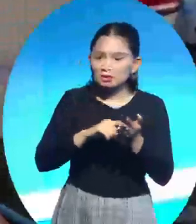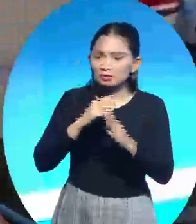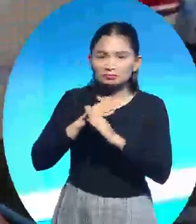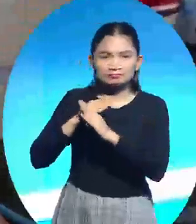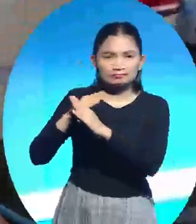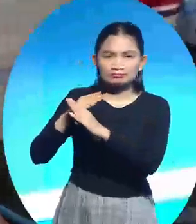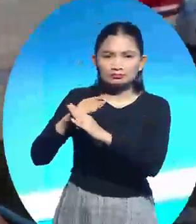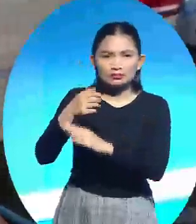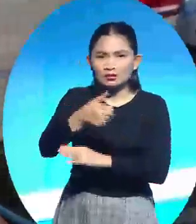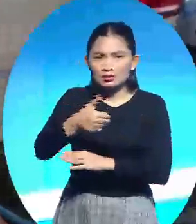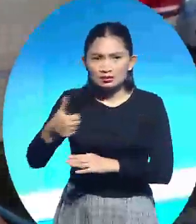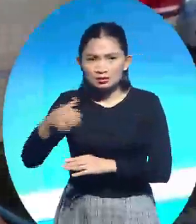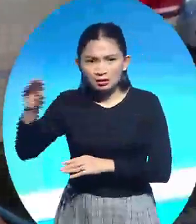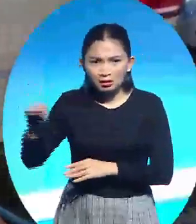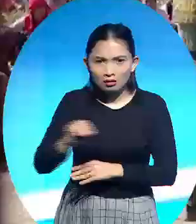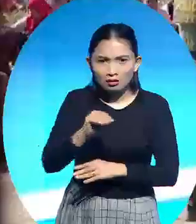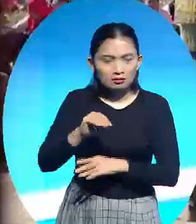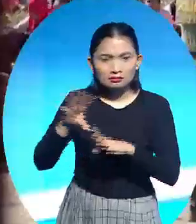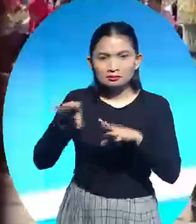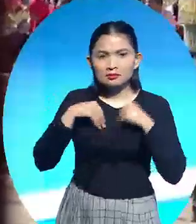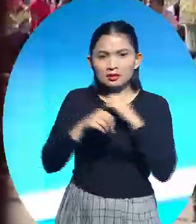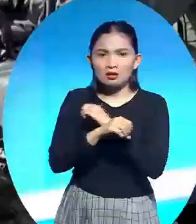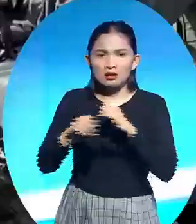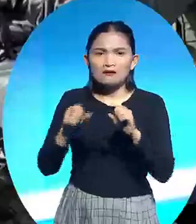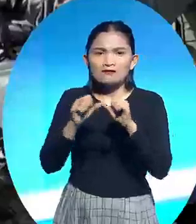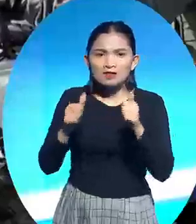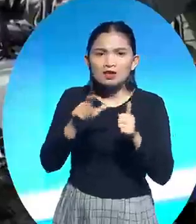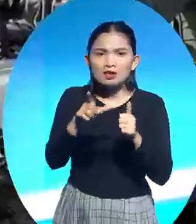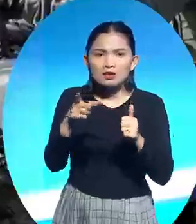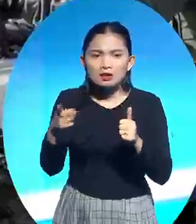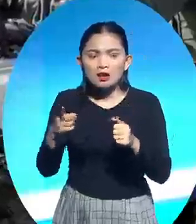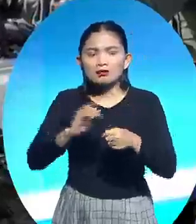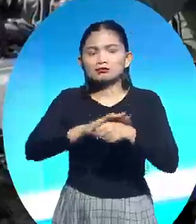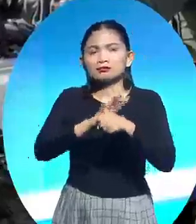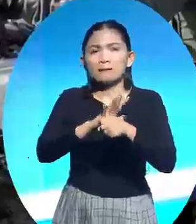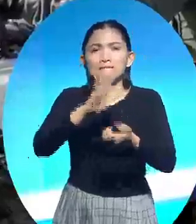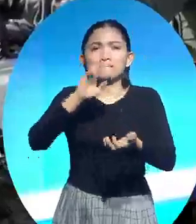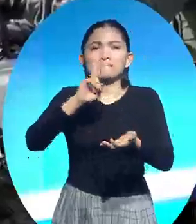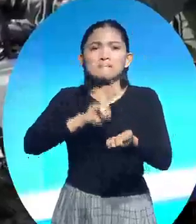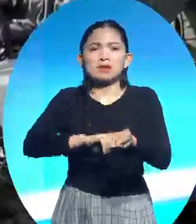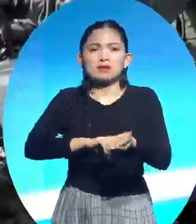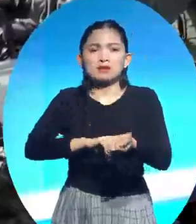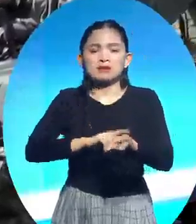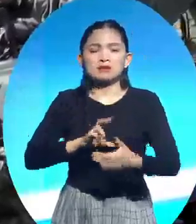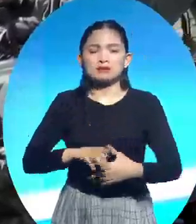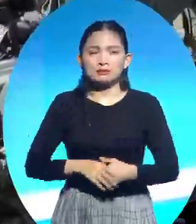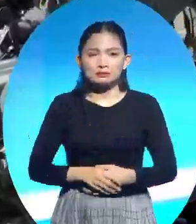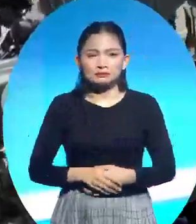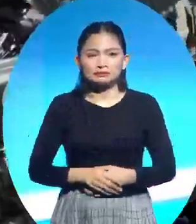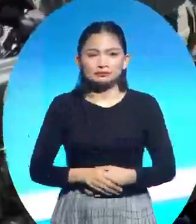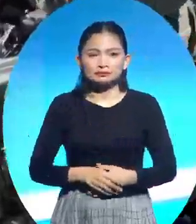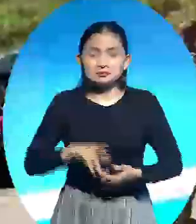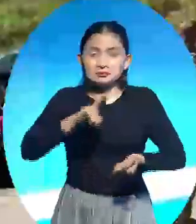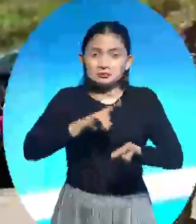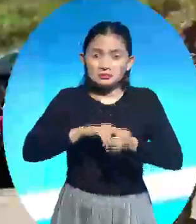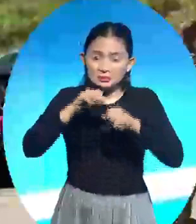bệnh Quy định này xếp hạng vào ngày 11 tháng 5 dẫn đến việc người di cư đổ xô đến biên giới để chờ nhập cảnh bất chấp việc Mỹ tuyên bố điều khoản